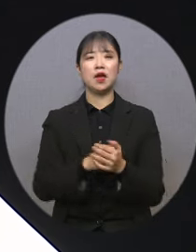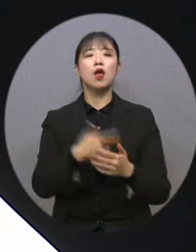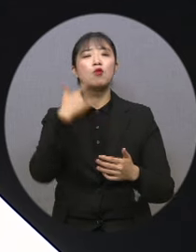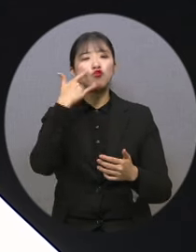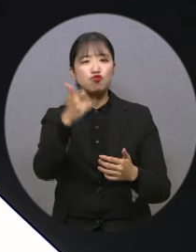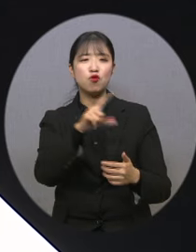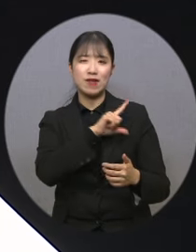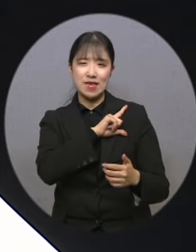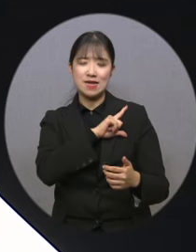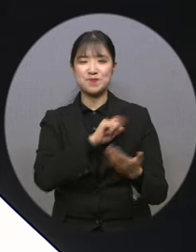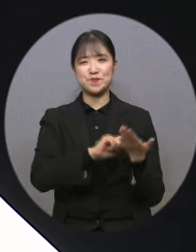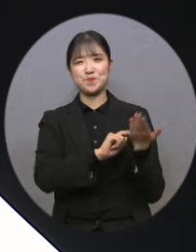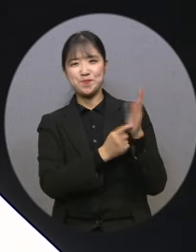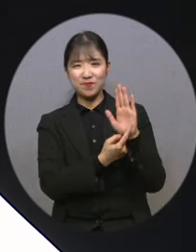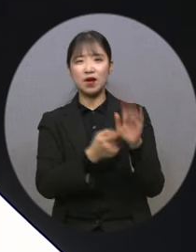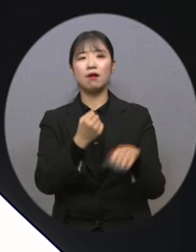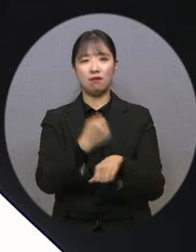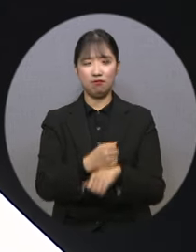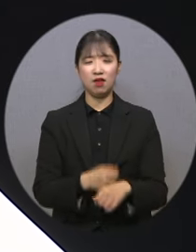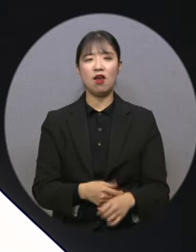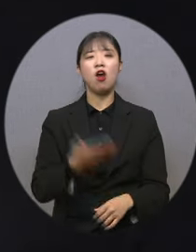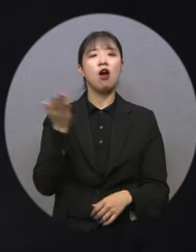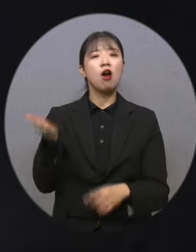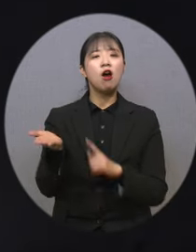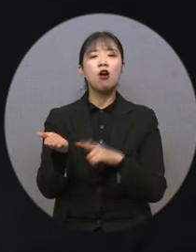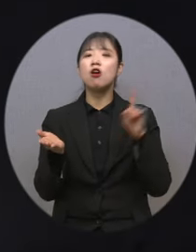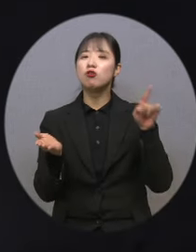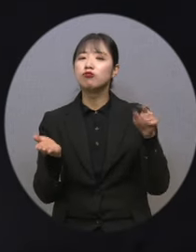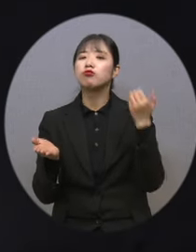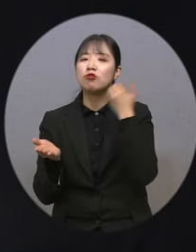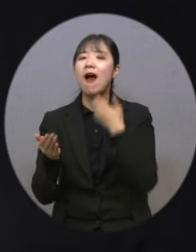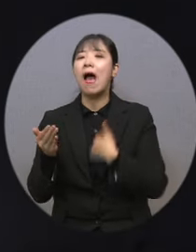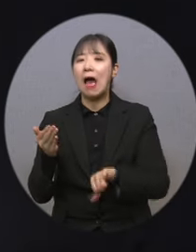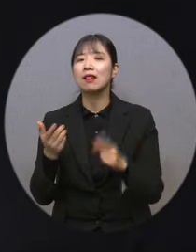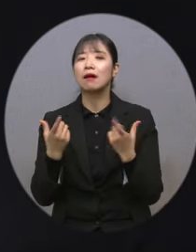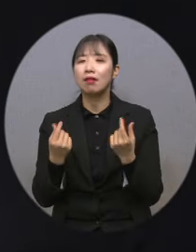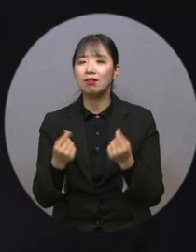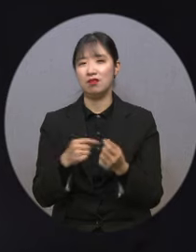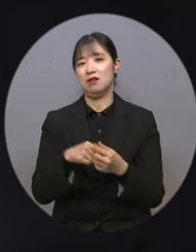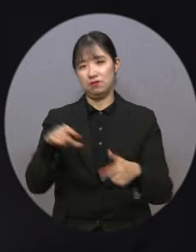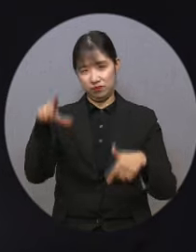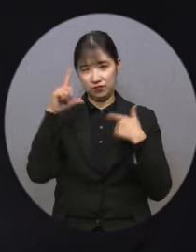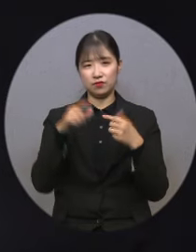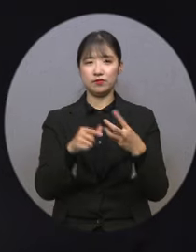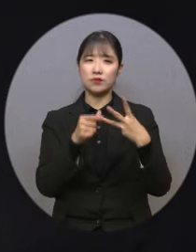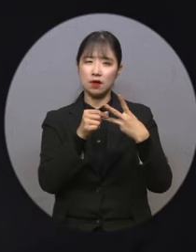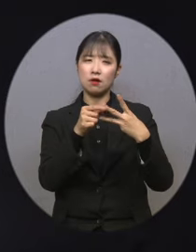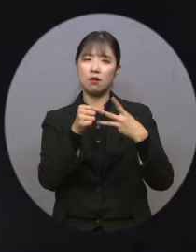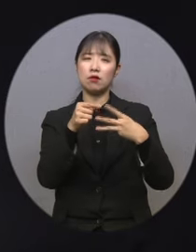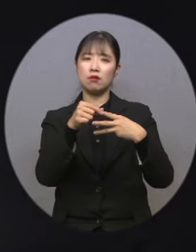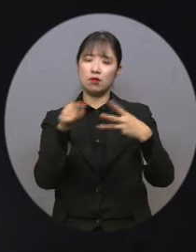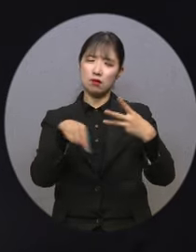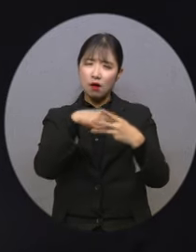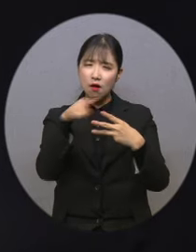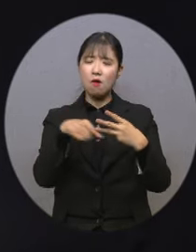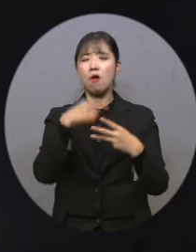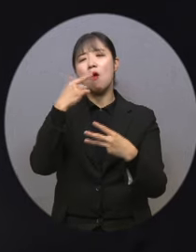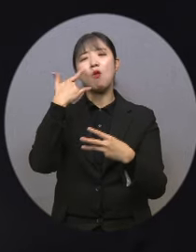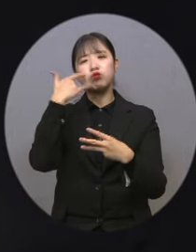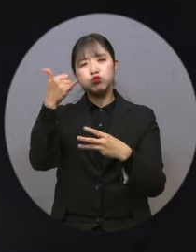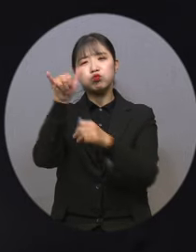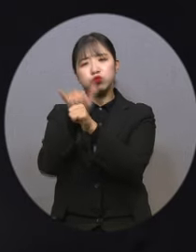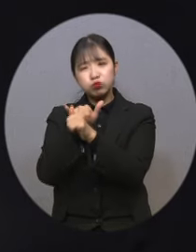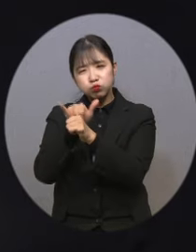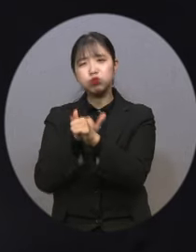주는 아무개 아들이다 저 그래서 우리는 물려 옷이며 대요 이게 효도의 3대 요소